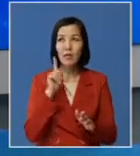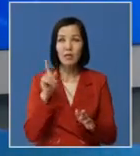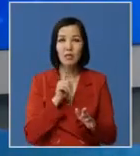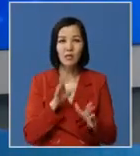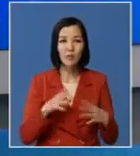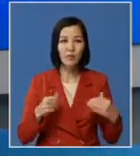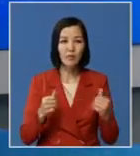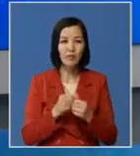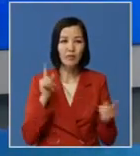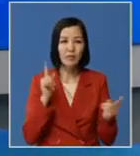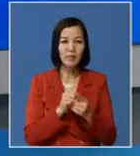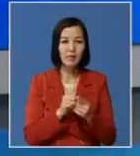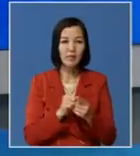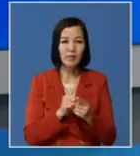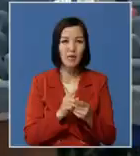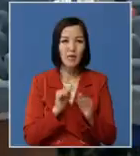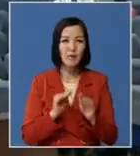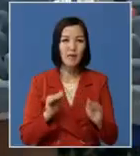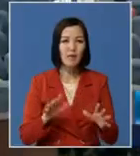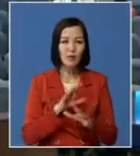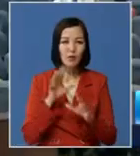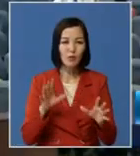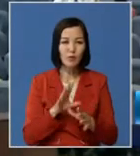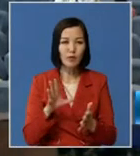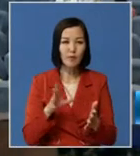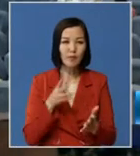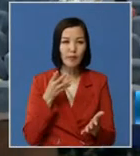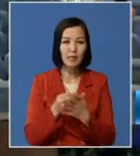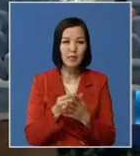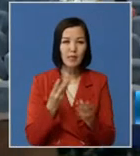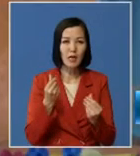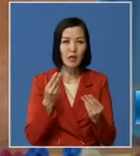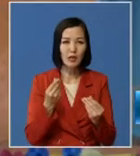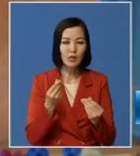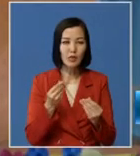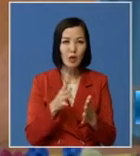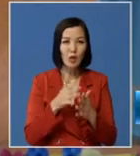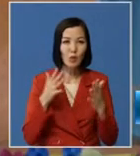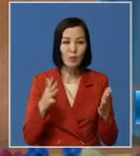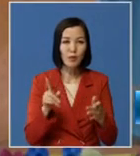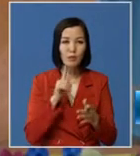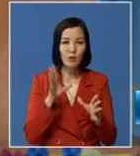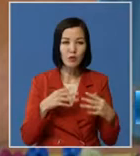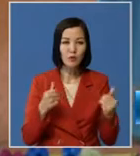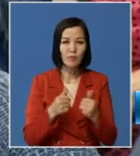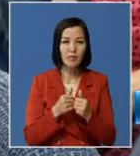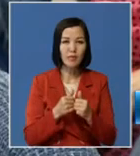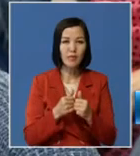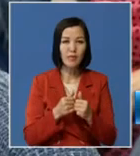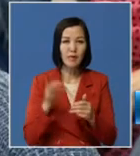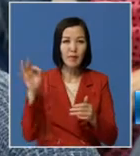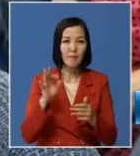отбасылар өкілдерімен кездесті. Ұстанымынша балалар күтіміне берілетін айлық жәрдем пұлды көбейтіп, жас отбасыларына